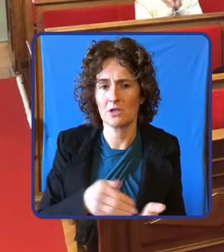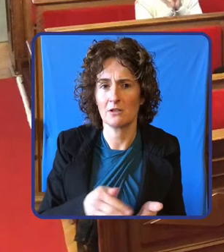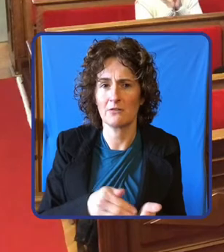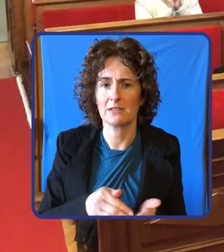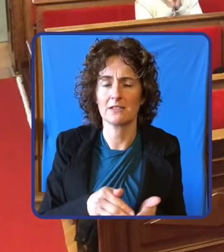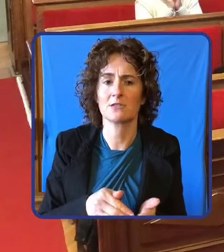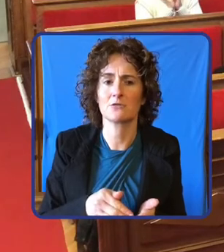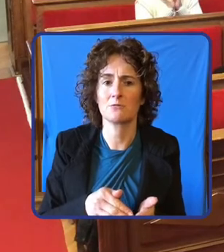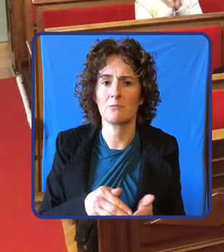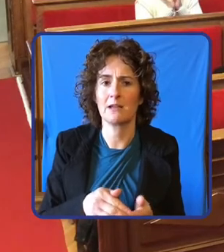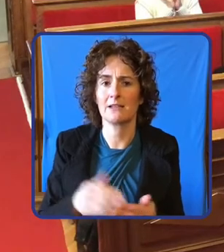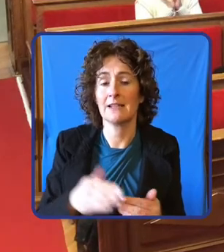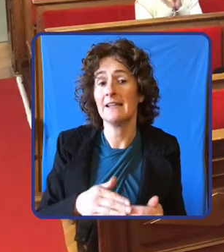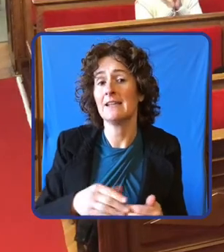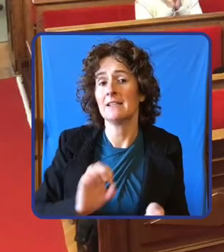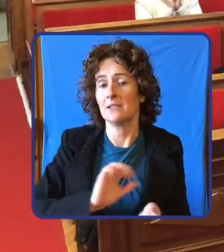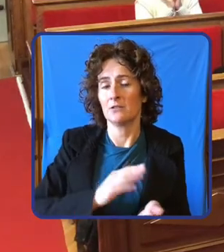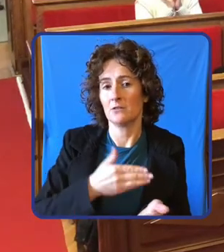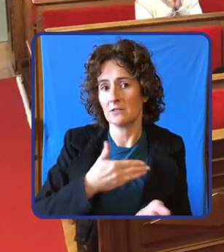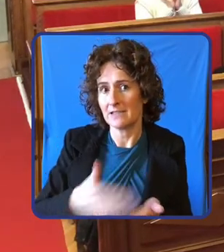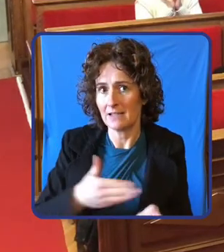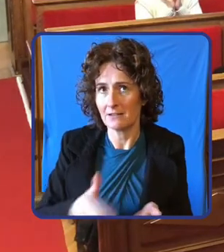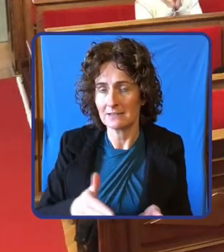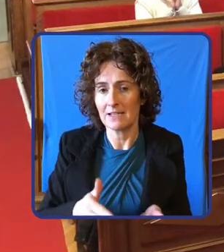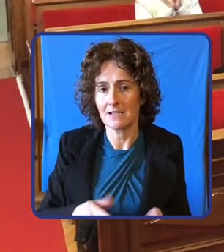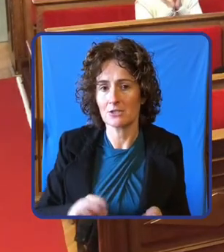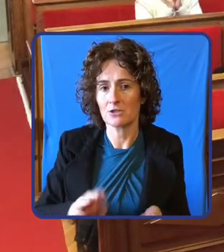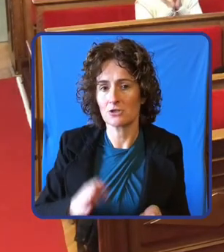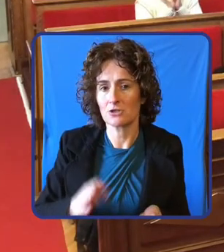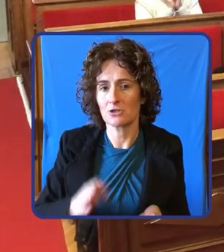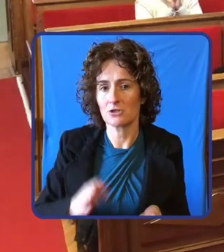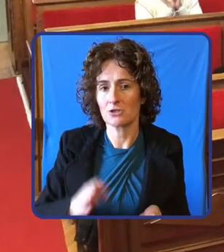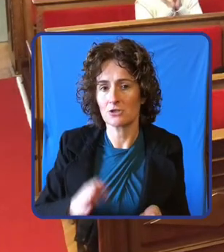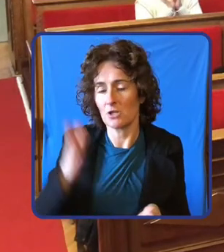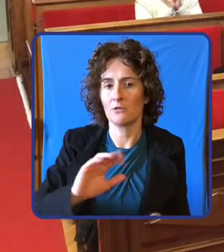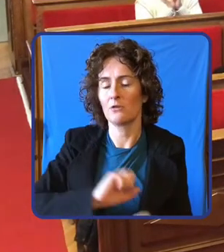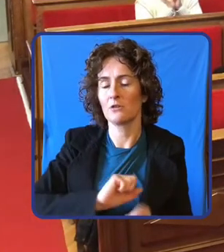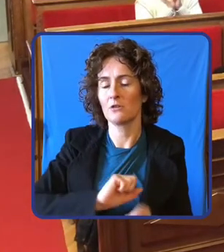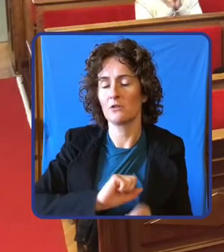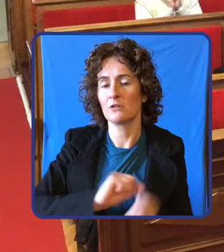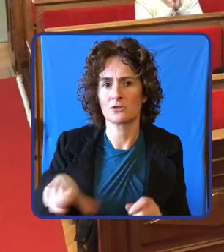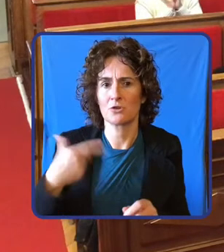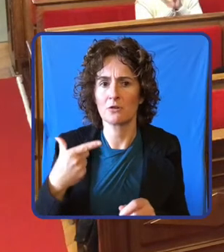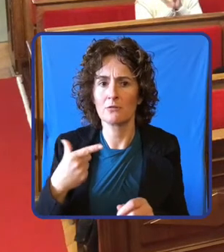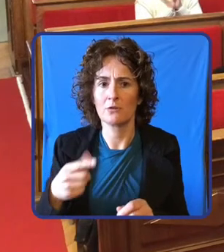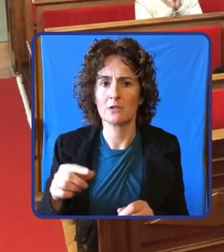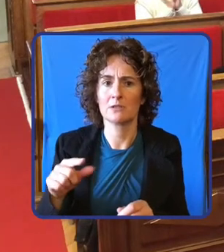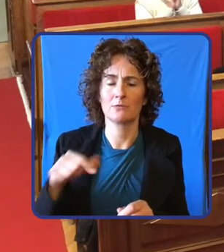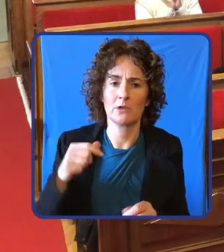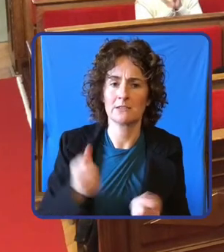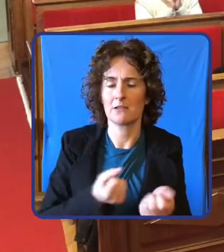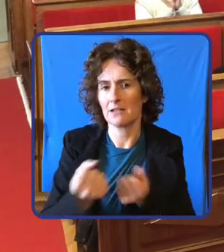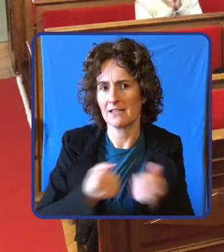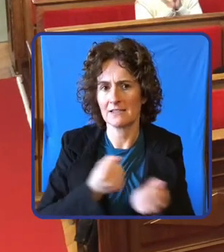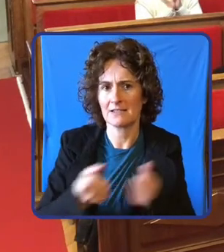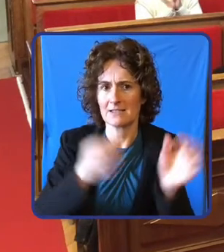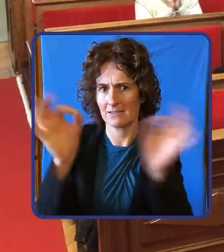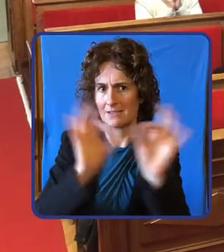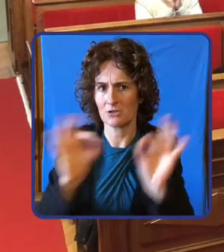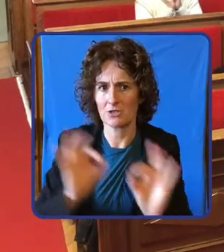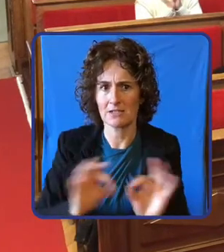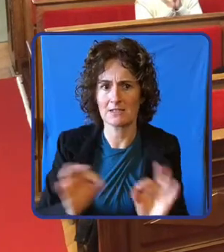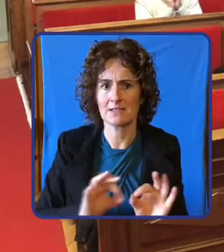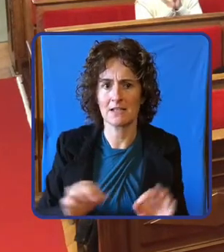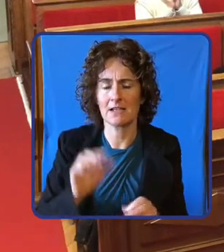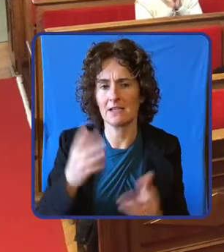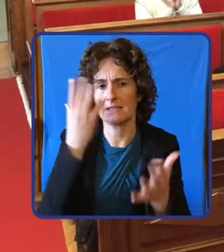A kiadási oldalon történtek kisebb változások. Az elmúlt pár hétben folytattunk még a céges és intézményi egyeztetéseket, amelyek eredményeként a